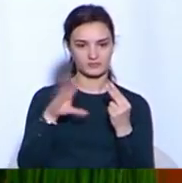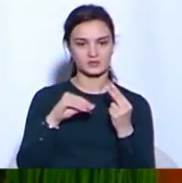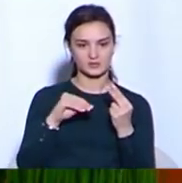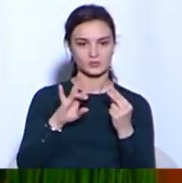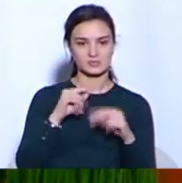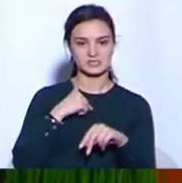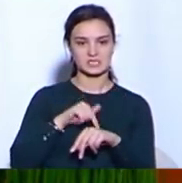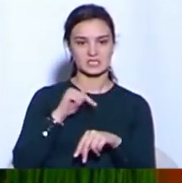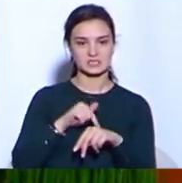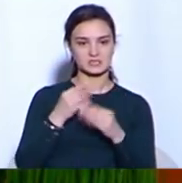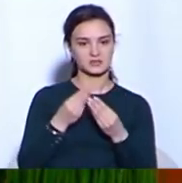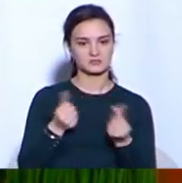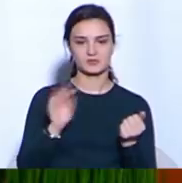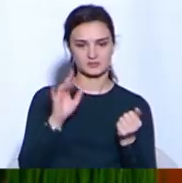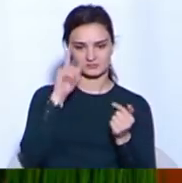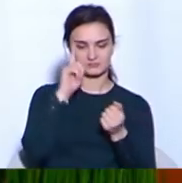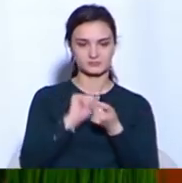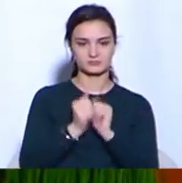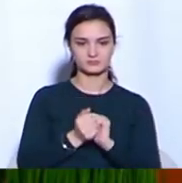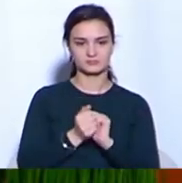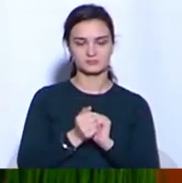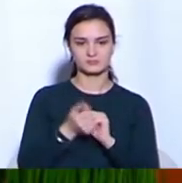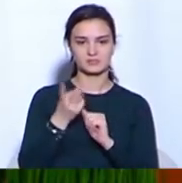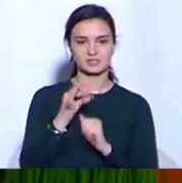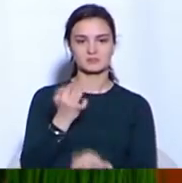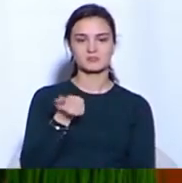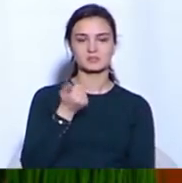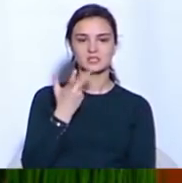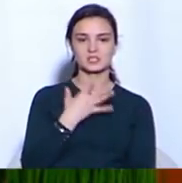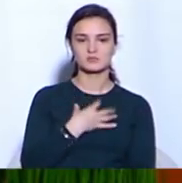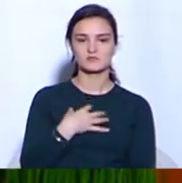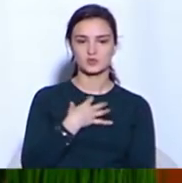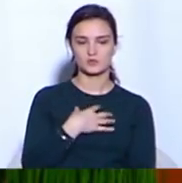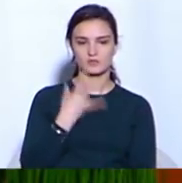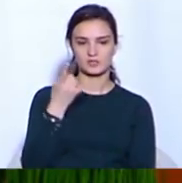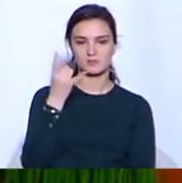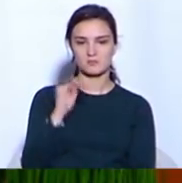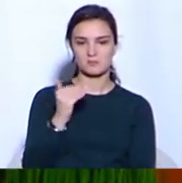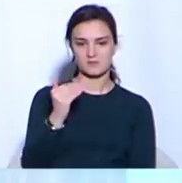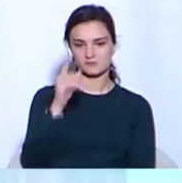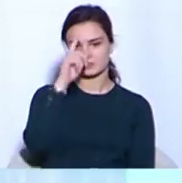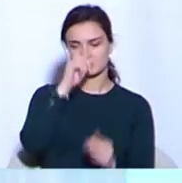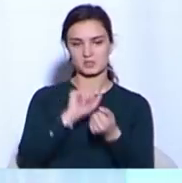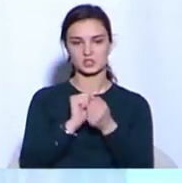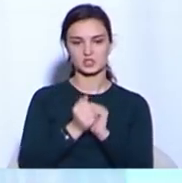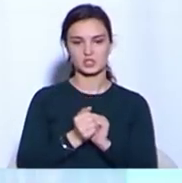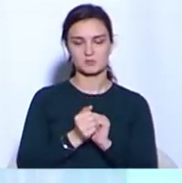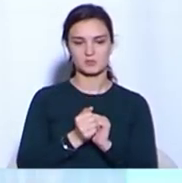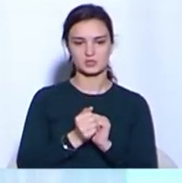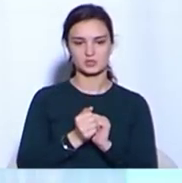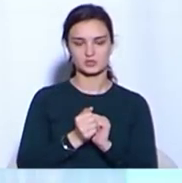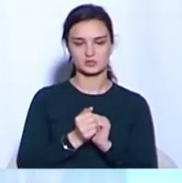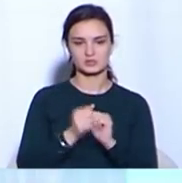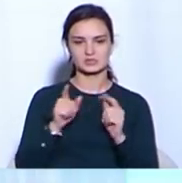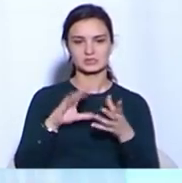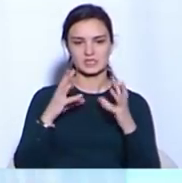რომ ეს განცდა არ გაგვნელებია. მაგრამ რამდენად მნიშვნელოვანია ბავშვის მეხსიერებაში ამა თუ იმ ფაქტის აღბეჭდა